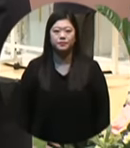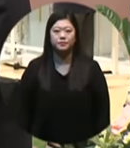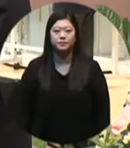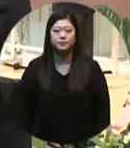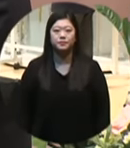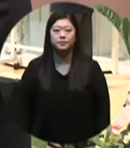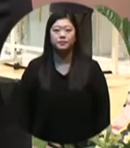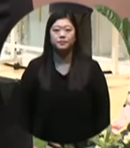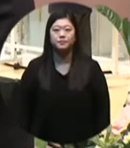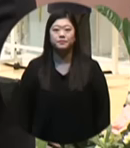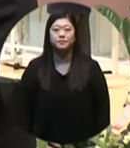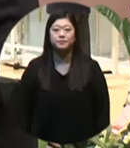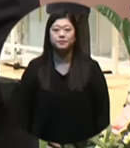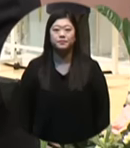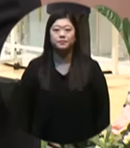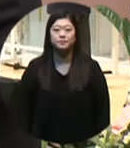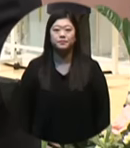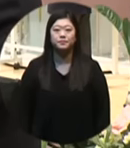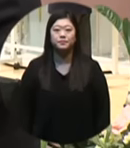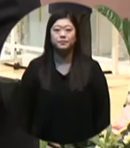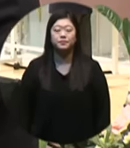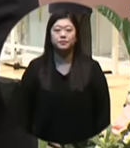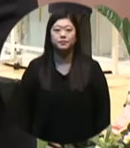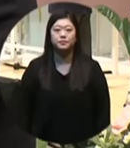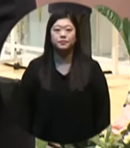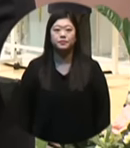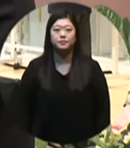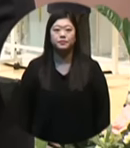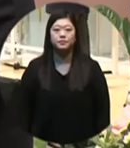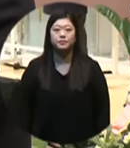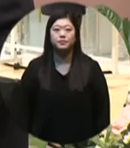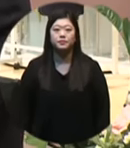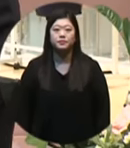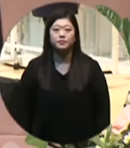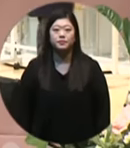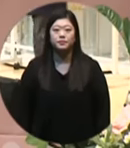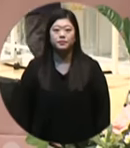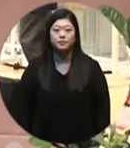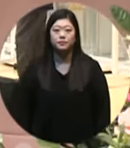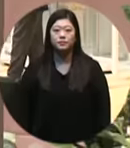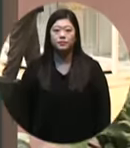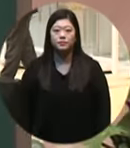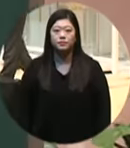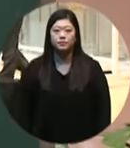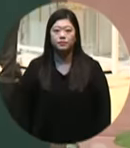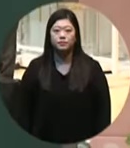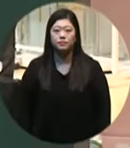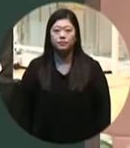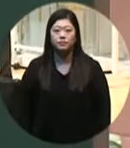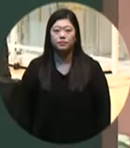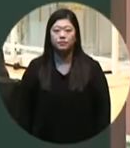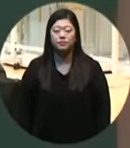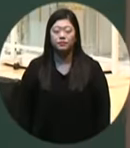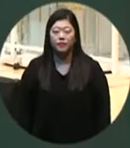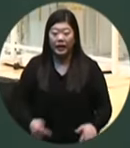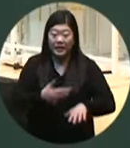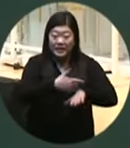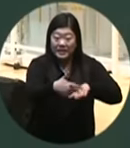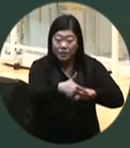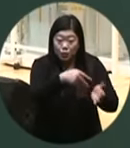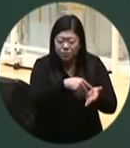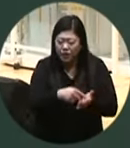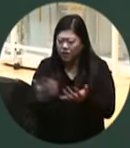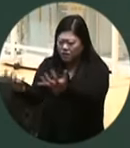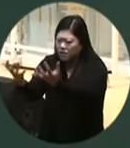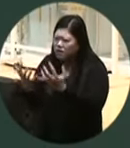think in your mind that this is the last ministry, the last opportunity to share the gospel with these people. 야, 너무 좋은 분들이 오신 것 같다. 이래야 돼요. And they 그렇죠? have to say